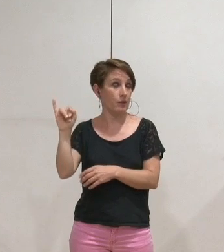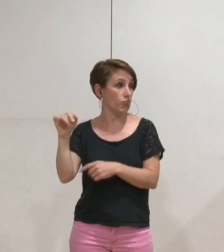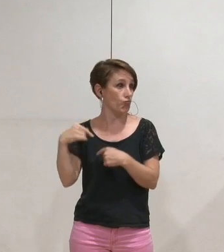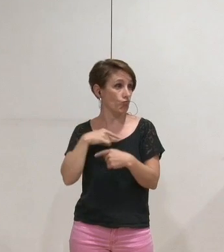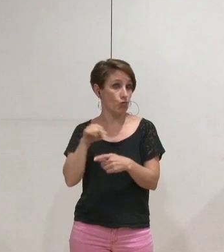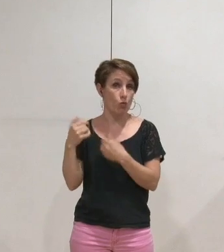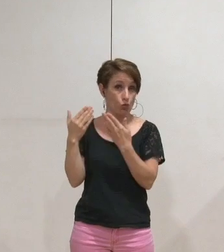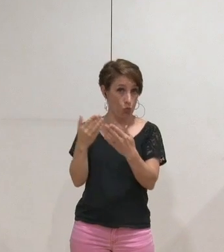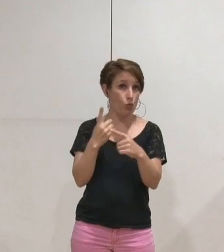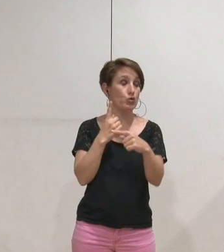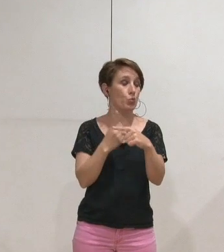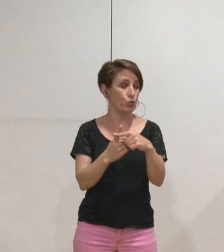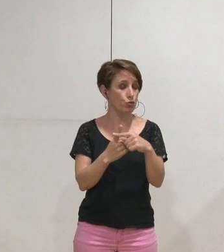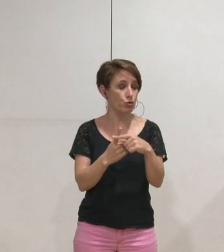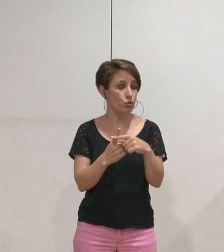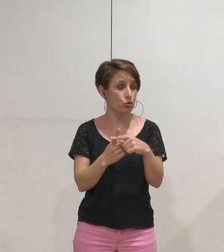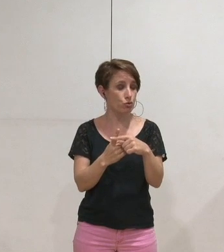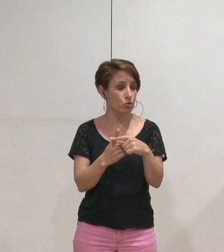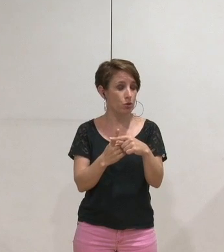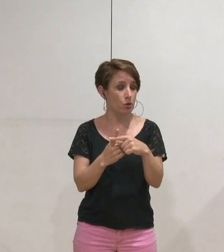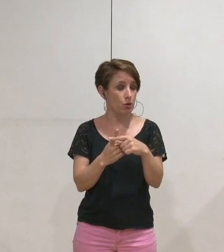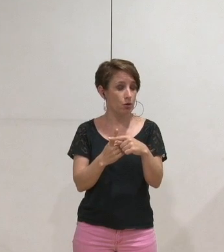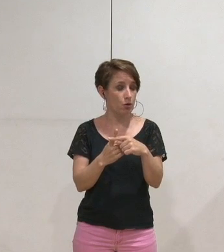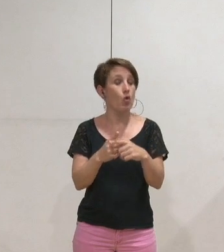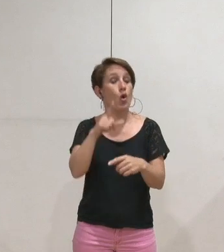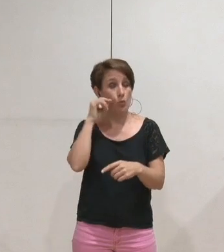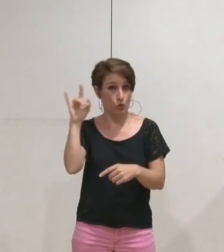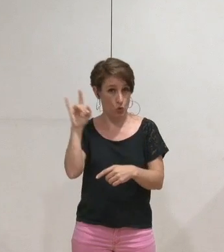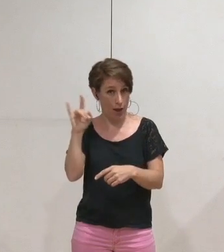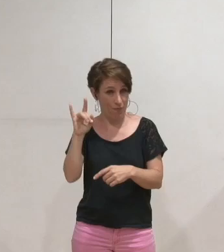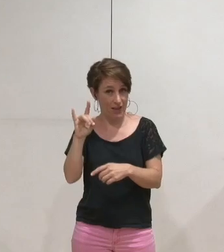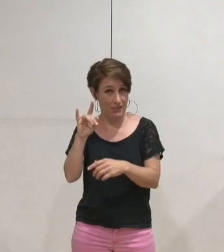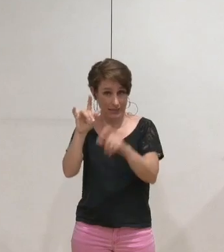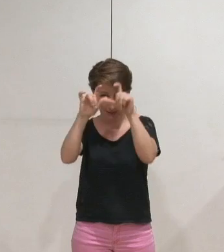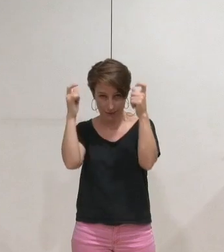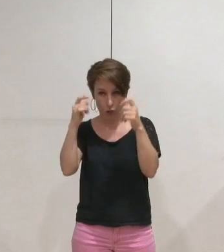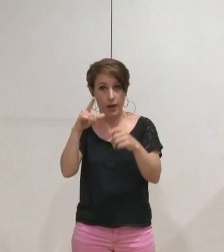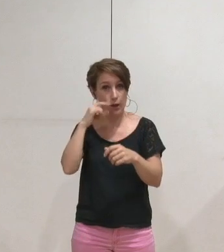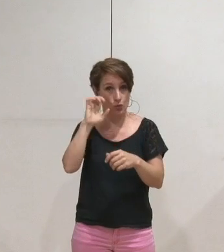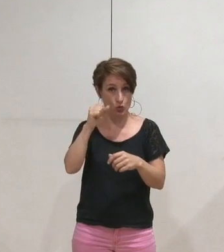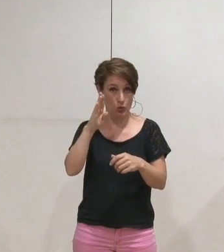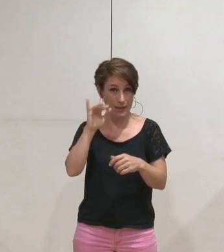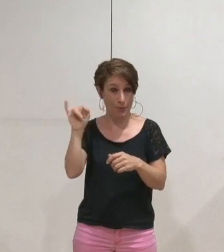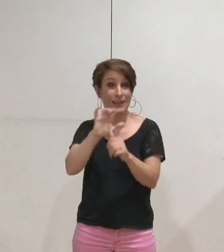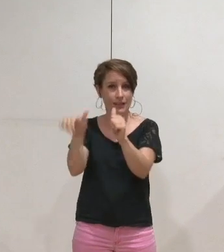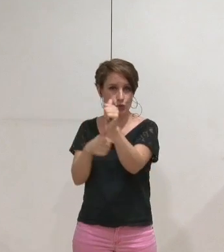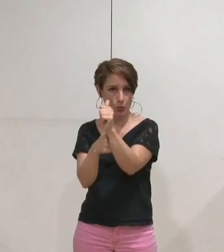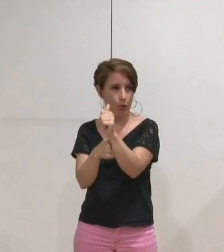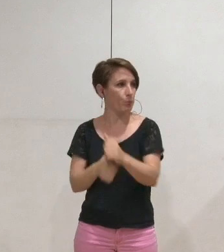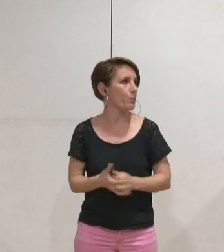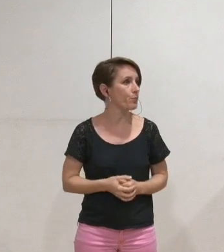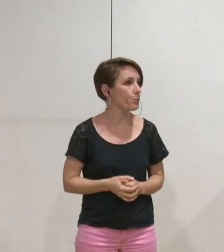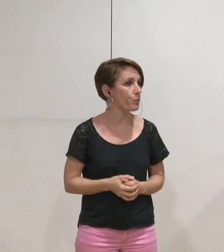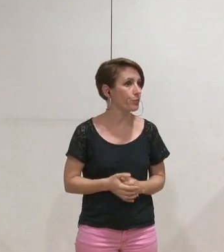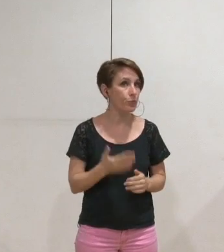et Monsieur non monsieur monsieur abfas comme titulaire monsieur Sabri comme suppléant pardon y